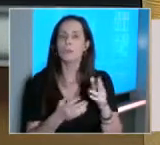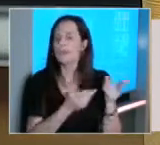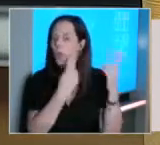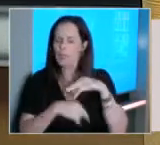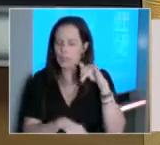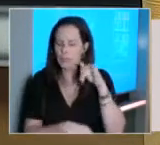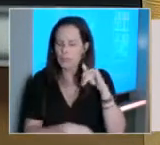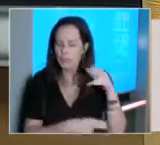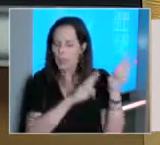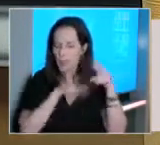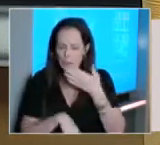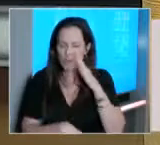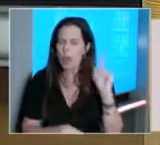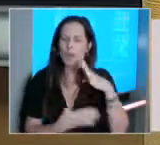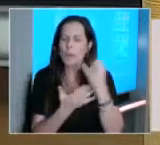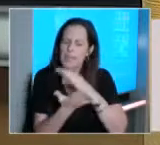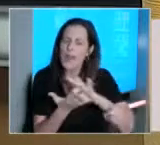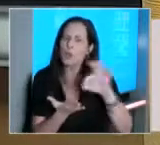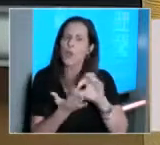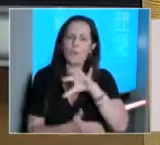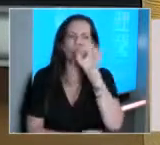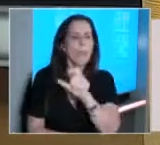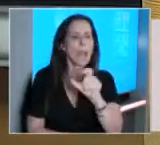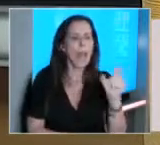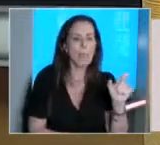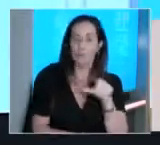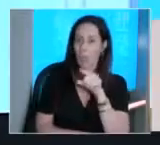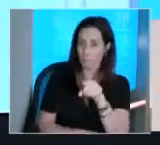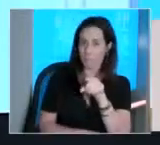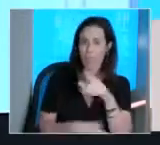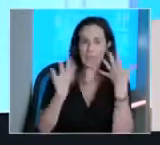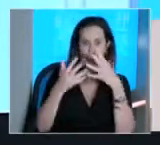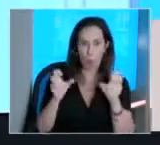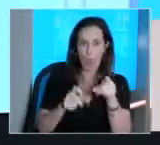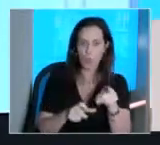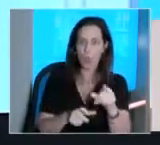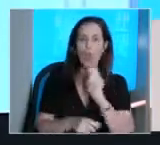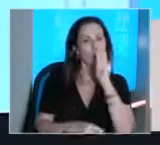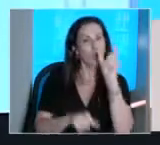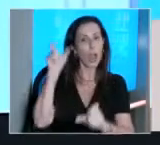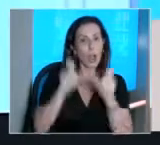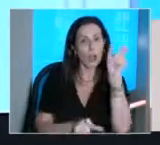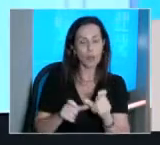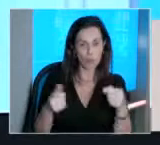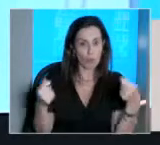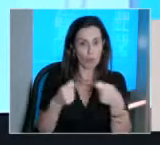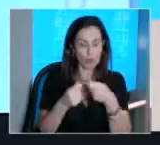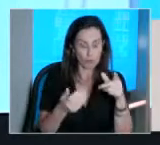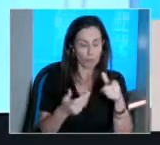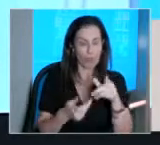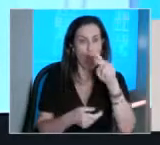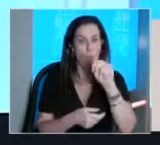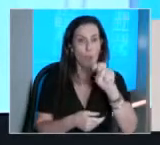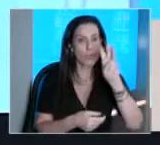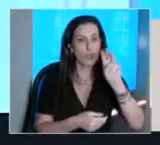מטיולים בירושלים אל הדף הלבן, ולא מצליחה למלא אותו במילים. בהסקט שלך, בפודקאסט, ראיינת אנשים שהיו סביב נעמי שמר באותה תקופה שהיא